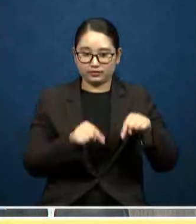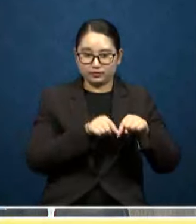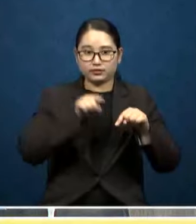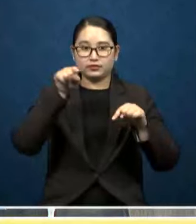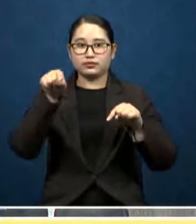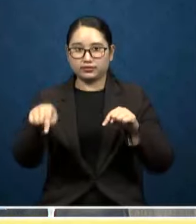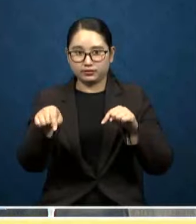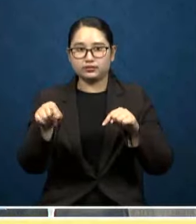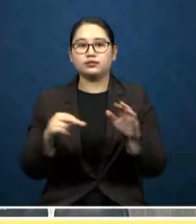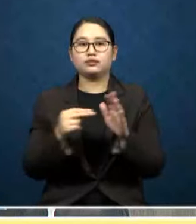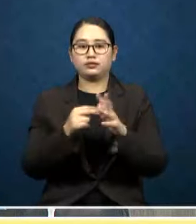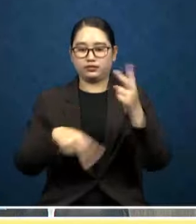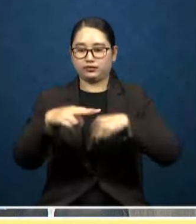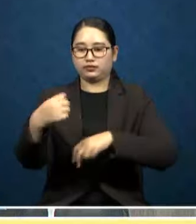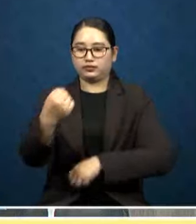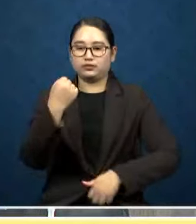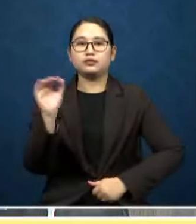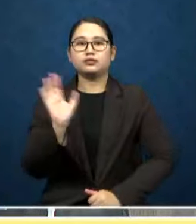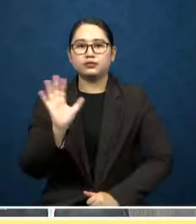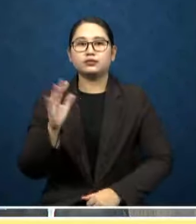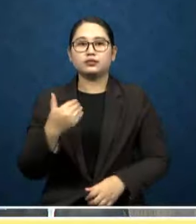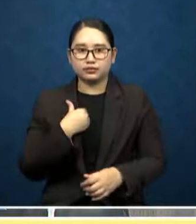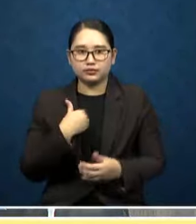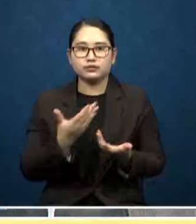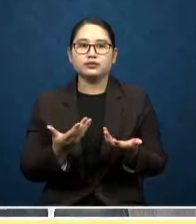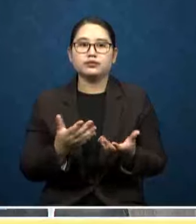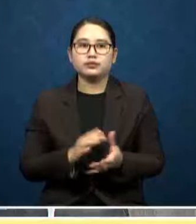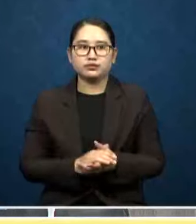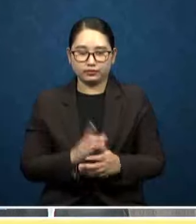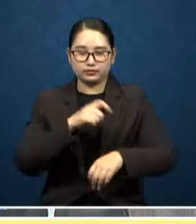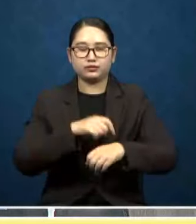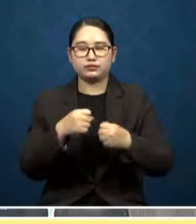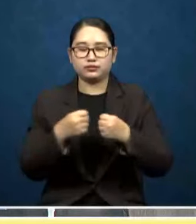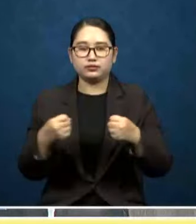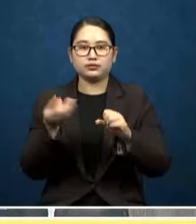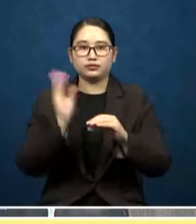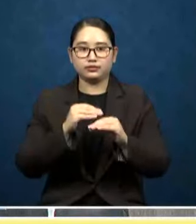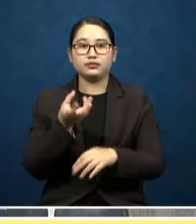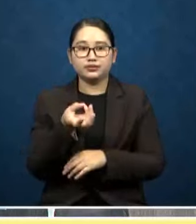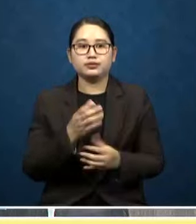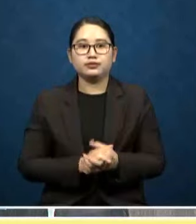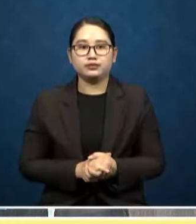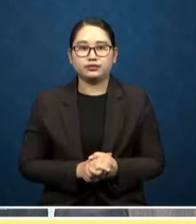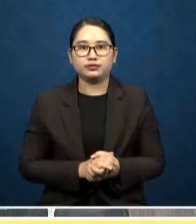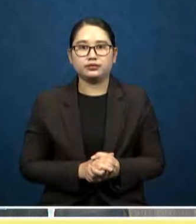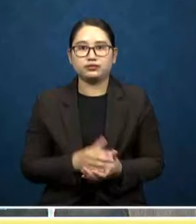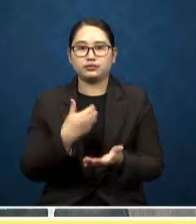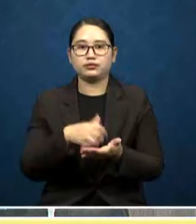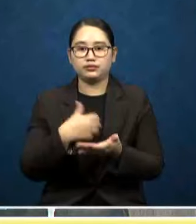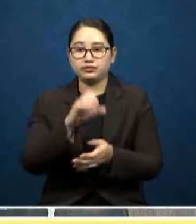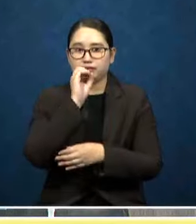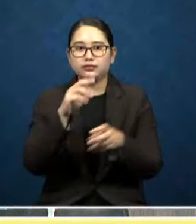เนี่ยอย่าเข้มงวดนักอย่าสกนักขอเวลาให้ท่านทานอีกนิดนึงอันนี้ก็เป็น